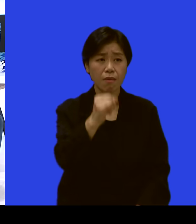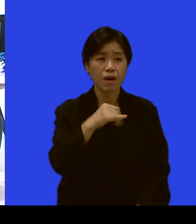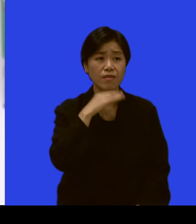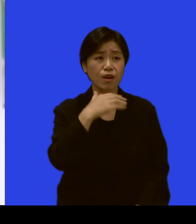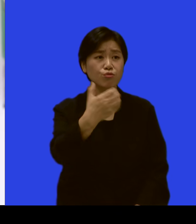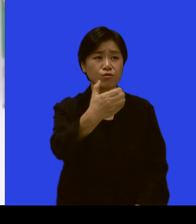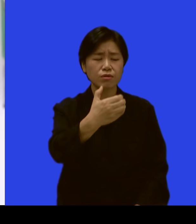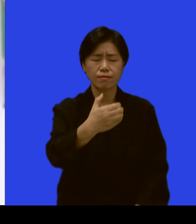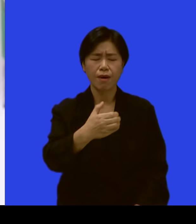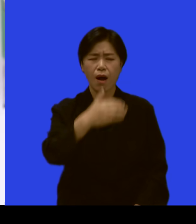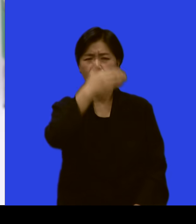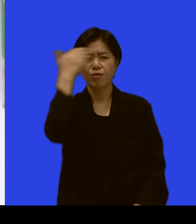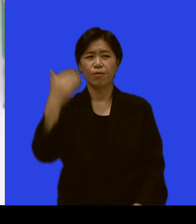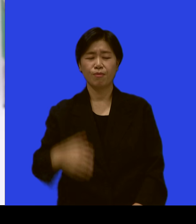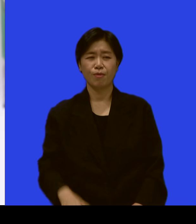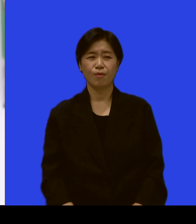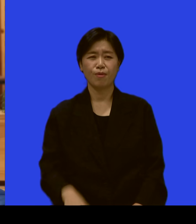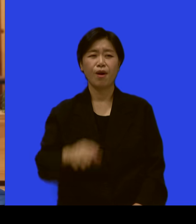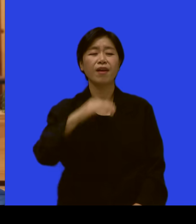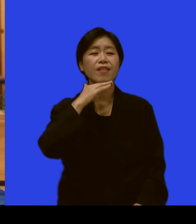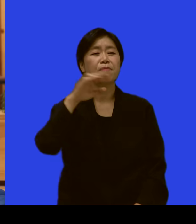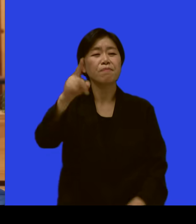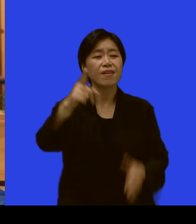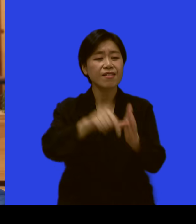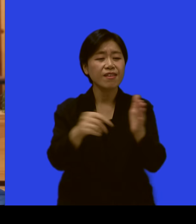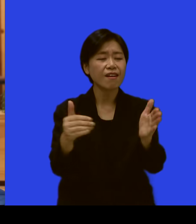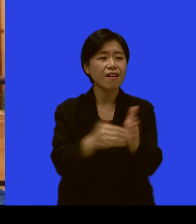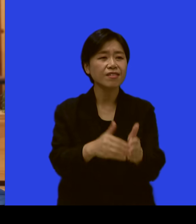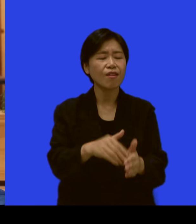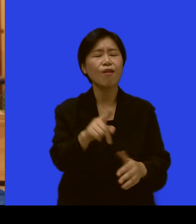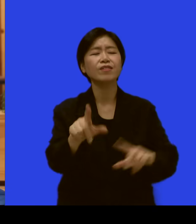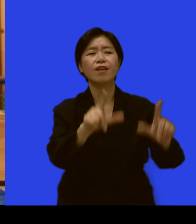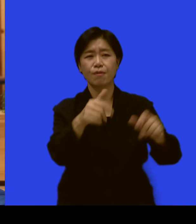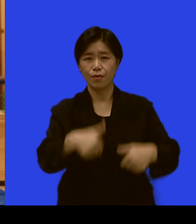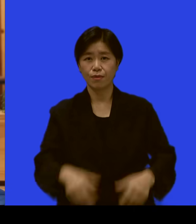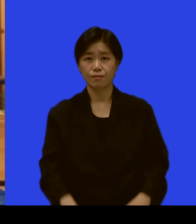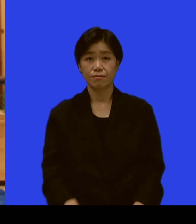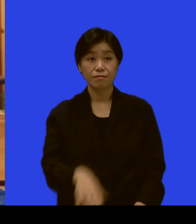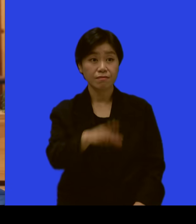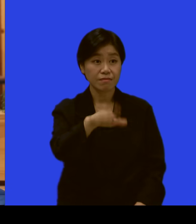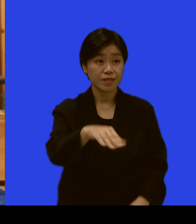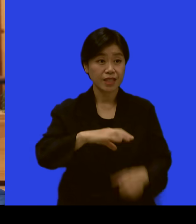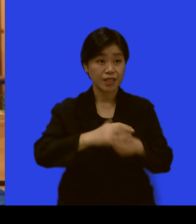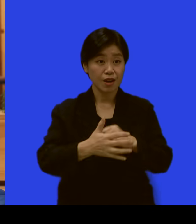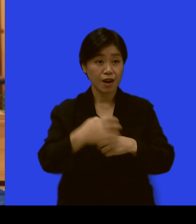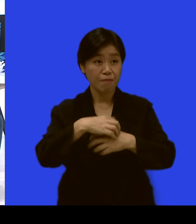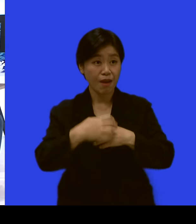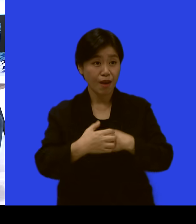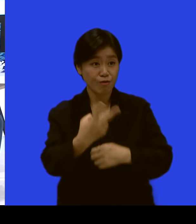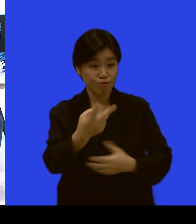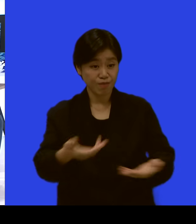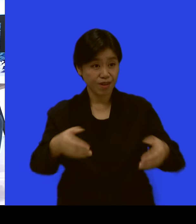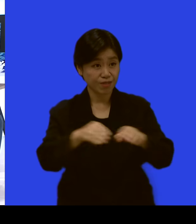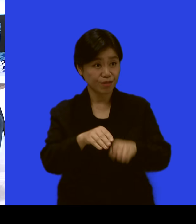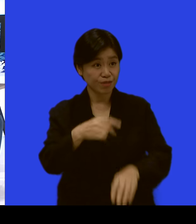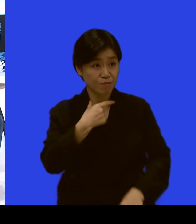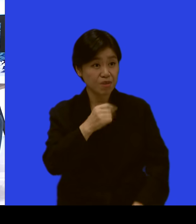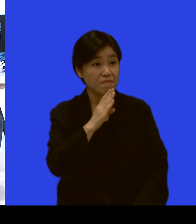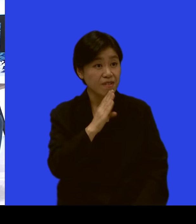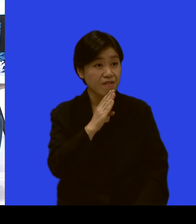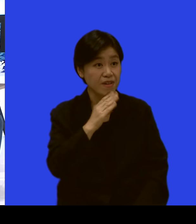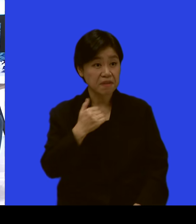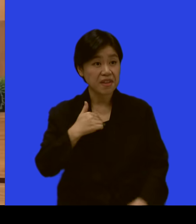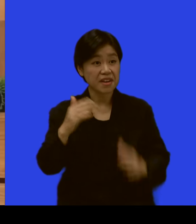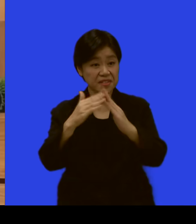어려. 100살까지 살아야지. 뭐 이러면서 이제 장사를 하니까. 어머니, 가신 게 사과 앞에 두 박스 갖다 놓을까? 이걸로. 이따 내가 퇴근하면서 앞에다